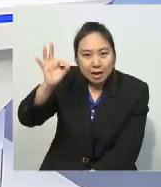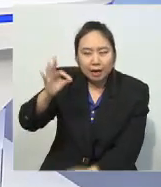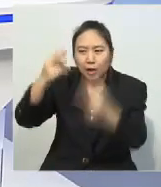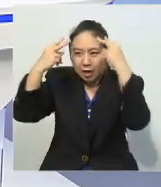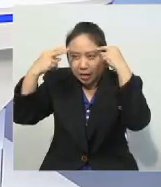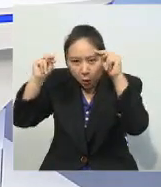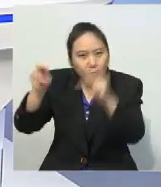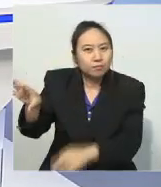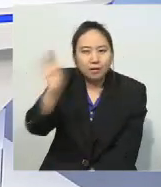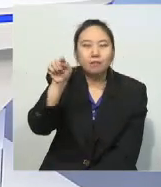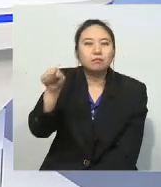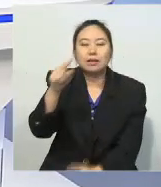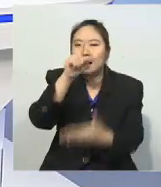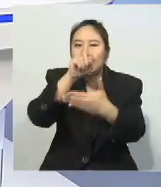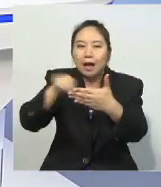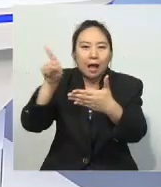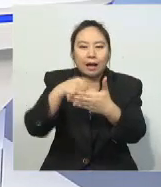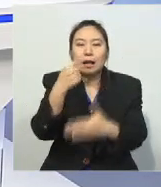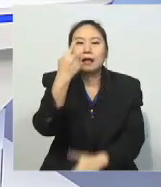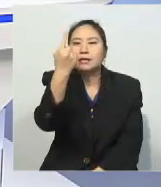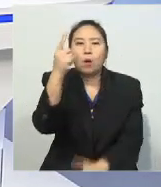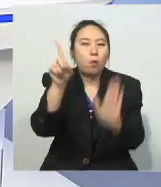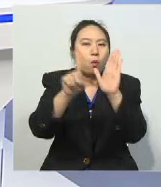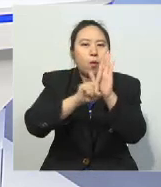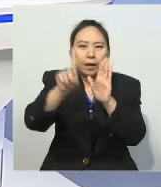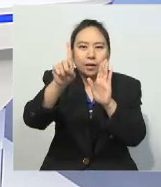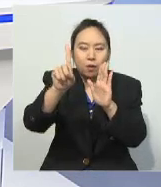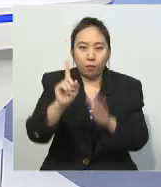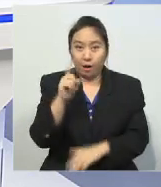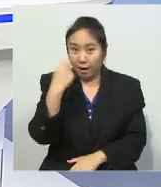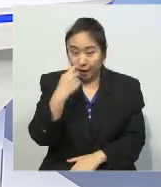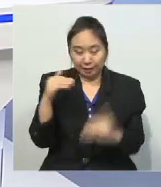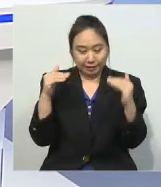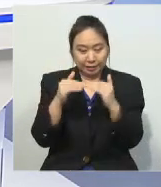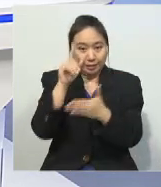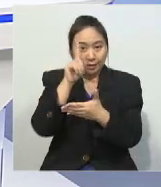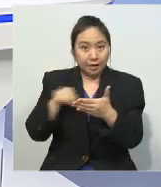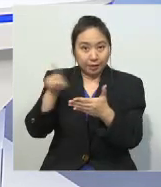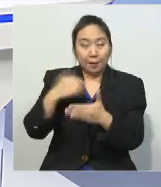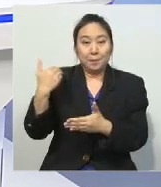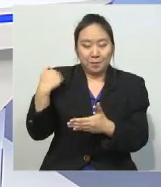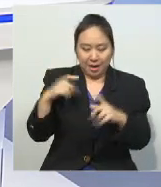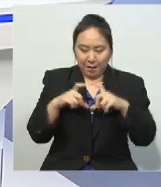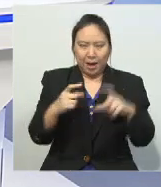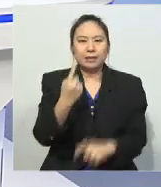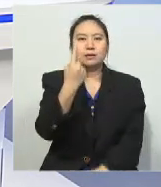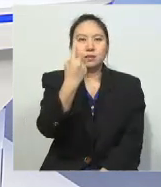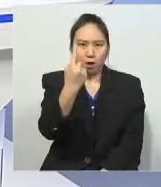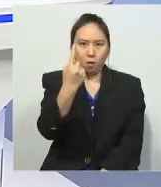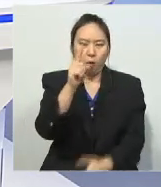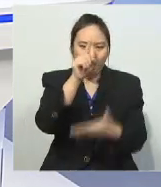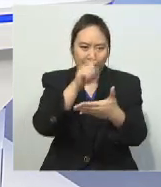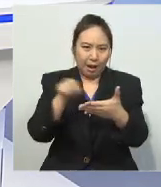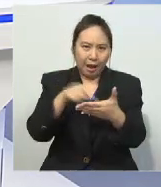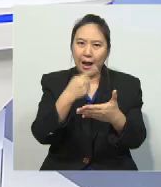มาในบัตรโดยเลยว่ากาครั้งเดียวใบเดียวนะครับการเลือกตั้งครั้งนี้คุณผู้ชมที่มีสิทธิ์ในการเลือกตั้งมีบัตรเลือกตั้งใบเดียวเท่านั้นนะครับกาหม